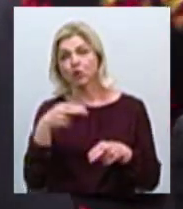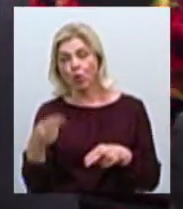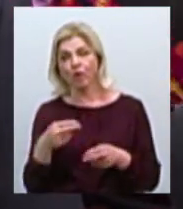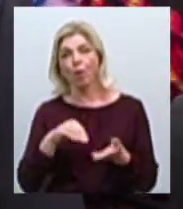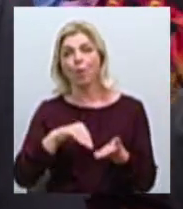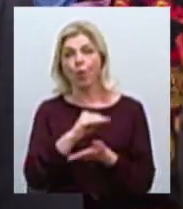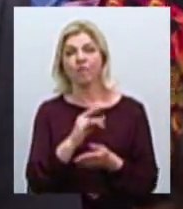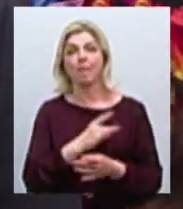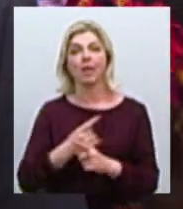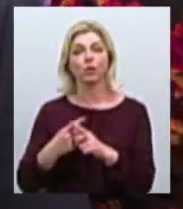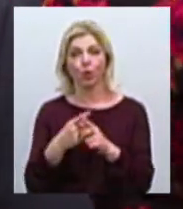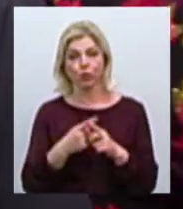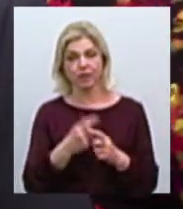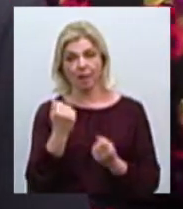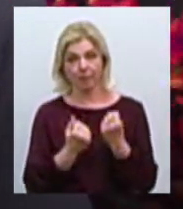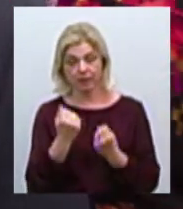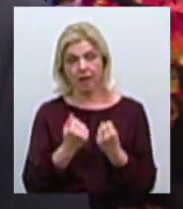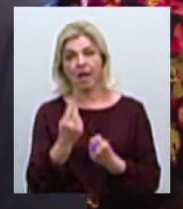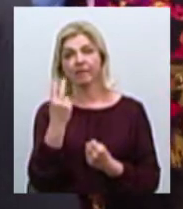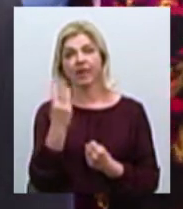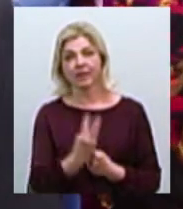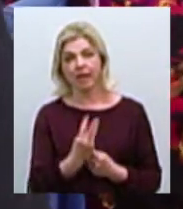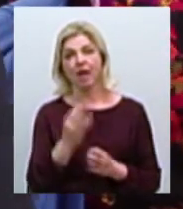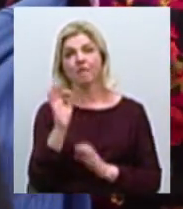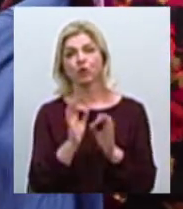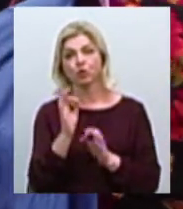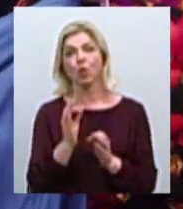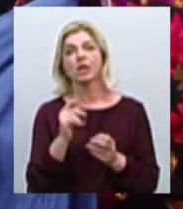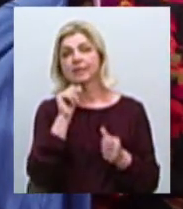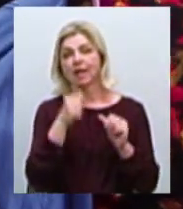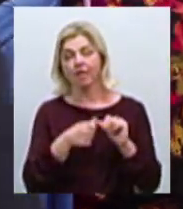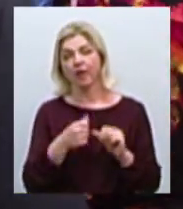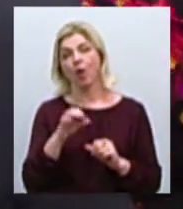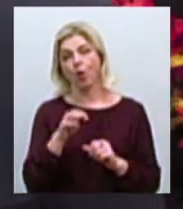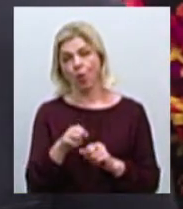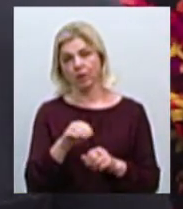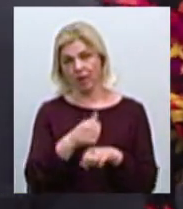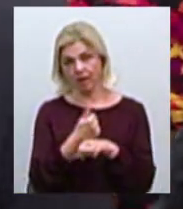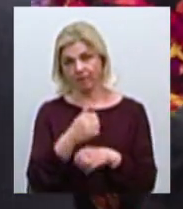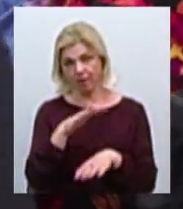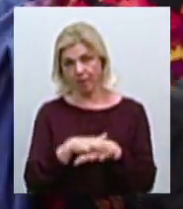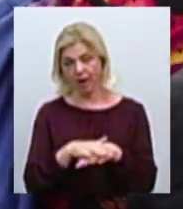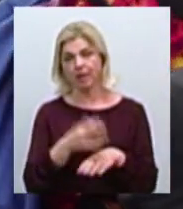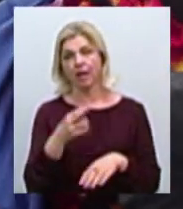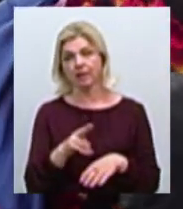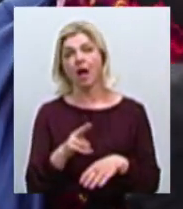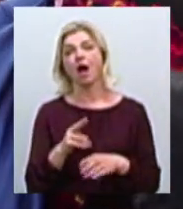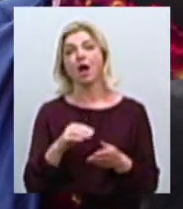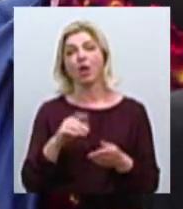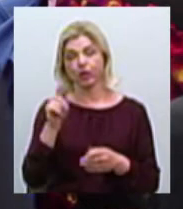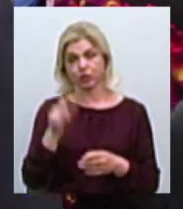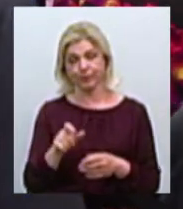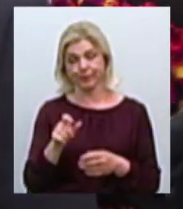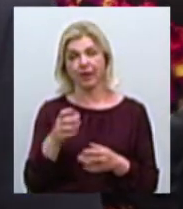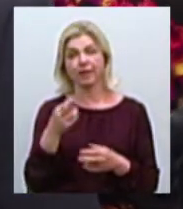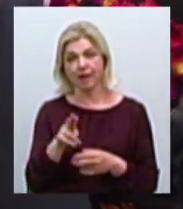покупцеві білоруської техніки 2/3 відсоткової ставки від головного банку. Таким чином, для кінцевого споживача, в даному